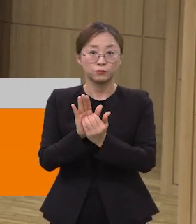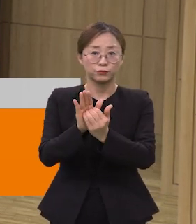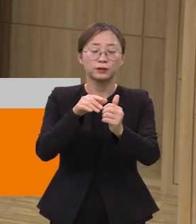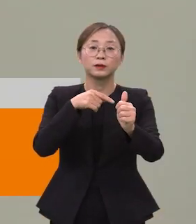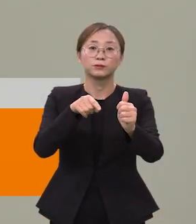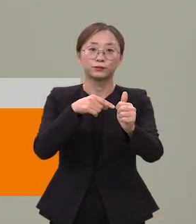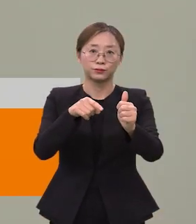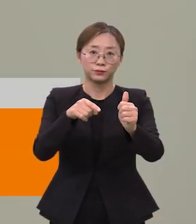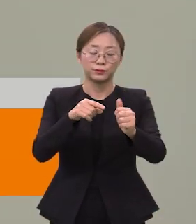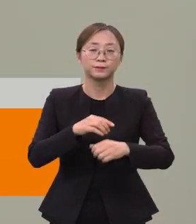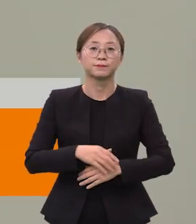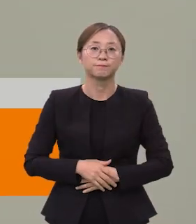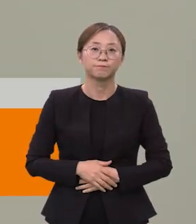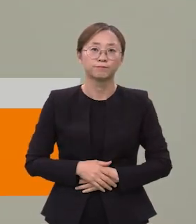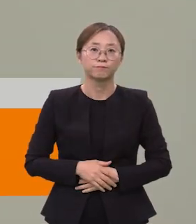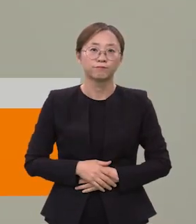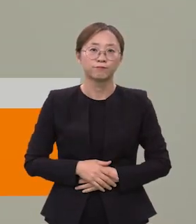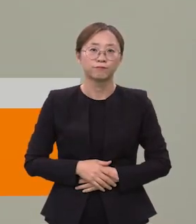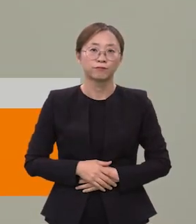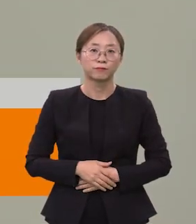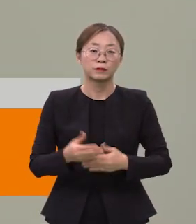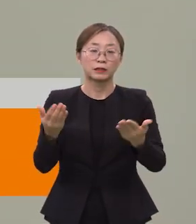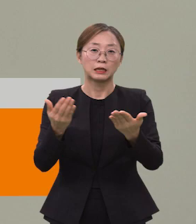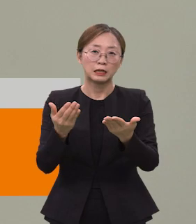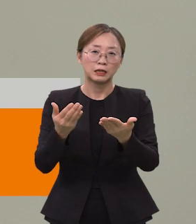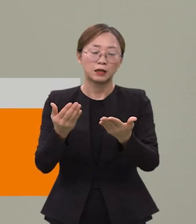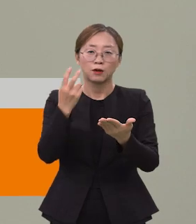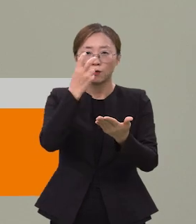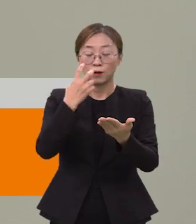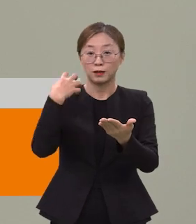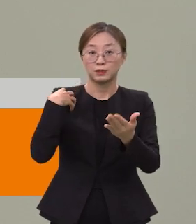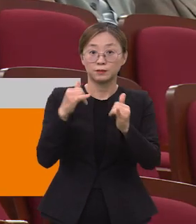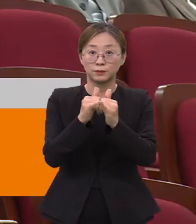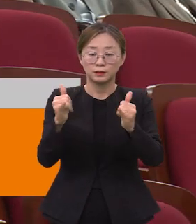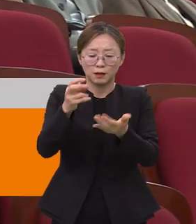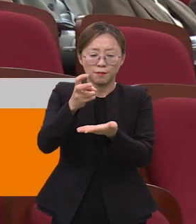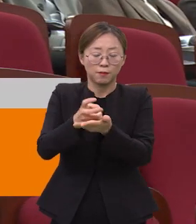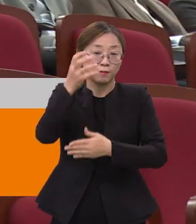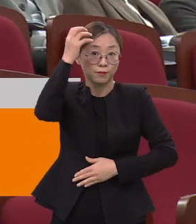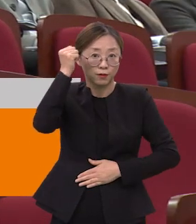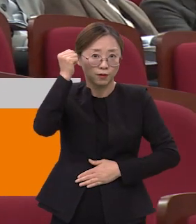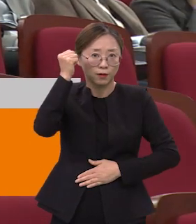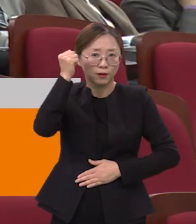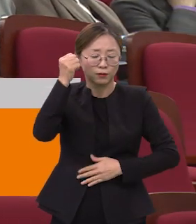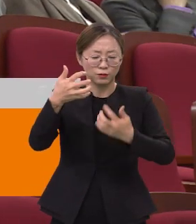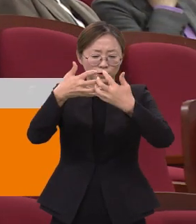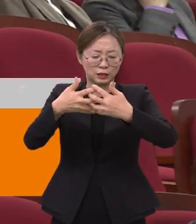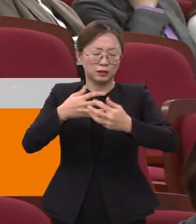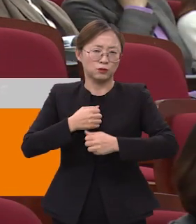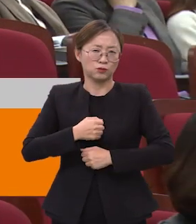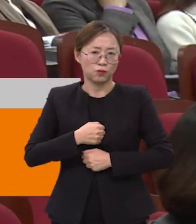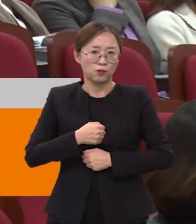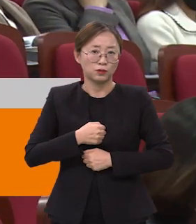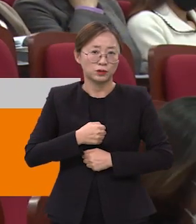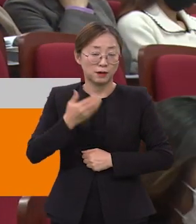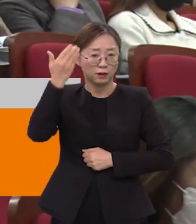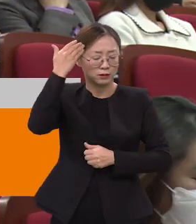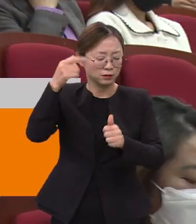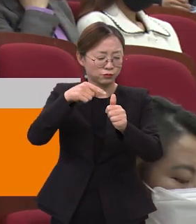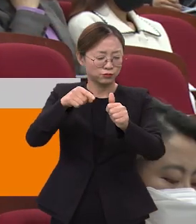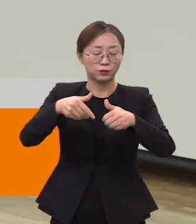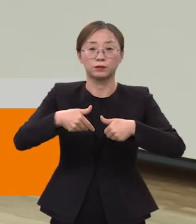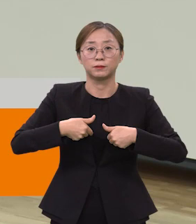실시했습니다. 공주시는 관리 책임자들의 법령 이해도와 안전, 보건관리 실무 역량 강화가 필요하다고